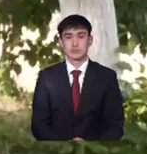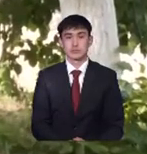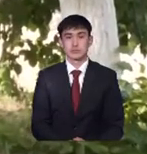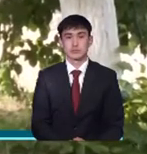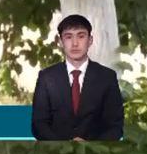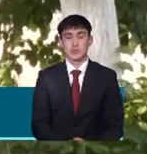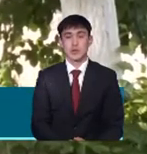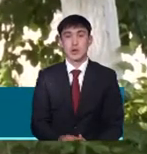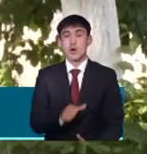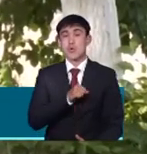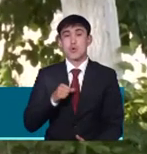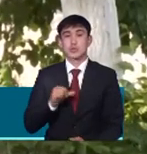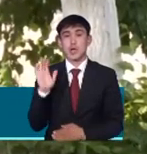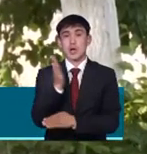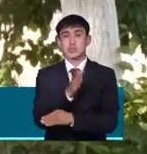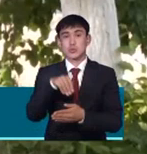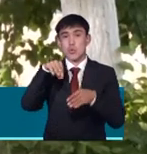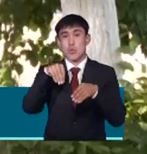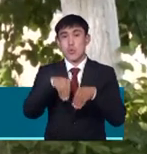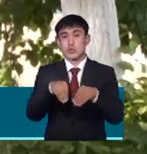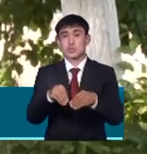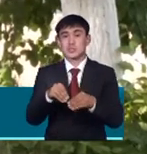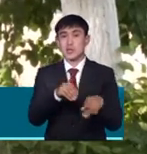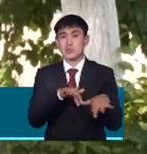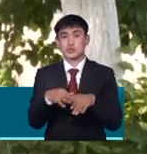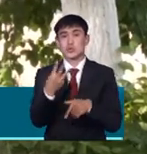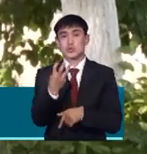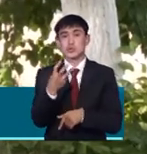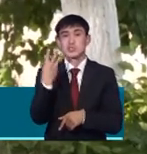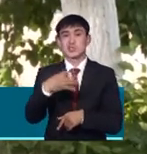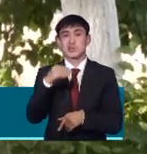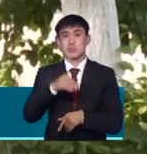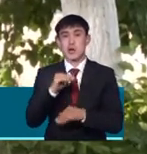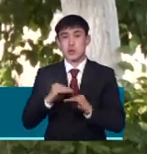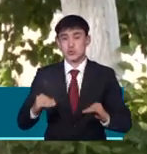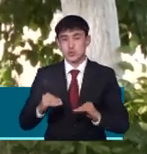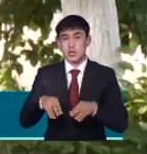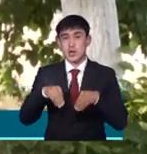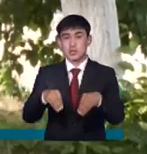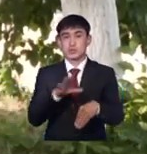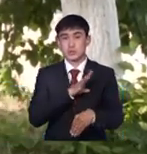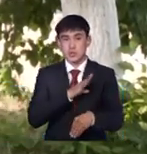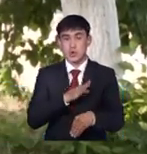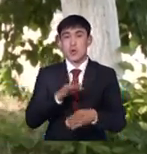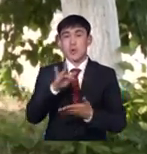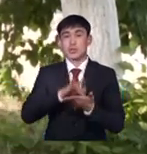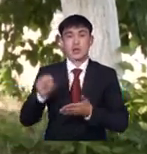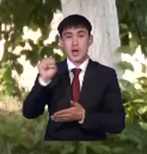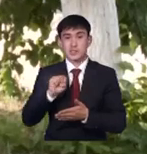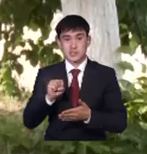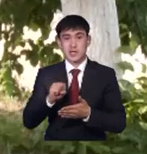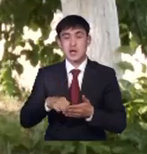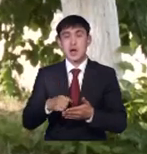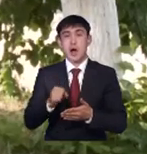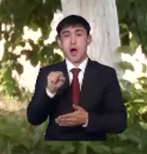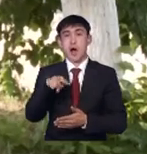Сонымен қатар өз ағашыңды отырғыз акциясында 340 мың оқушы облыс аумағында ағаш екті. Олардың арасында Орталық Азияда